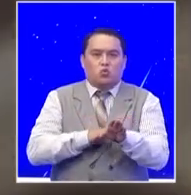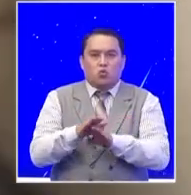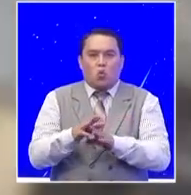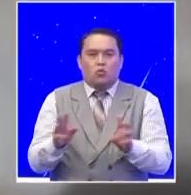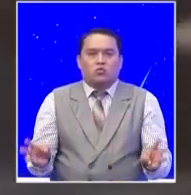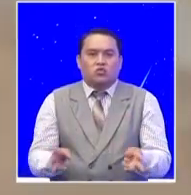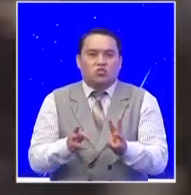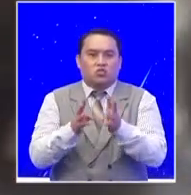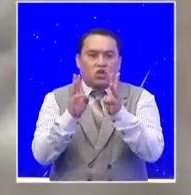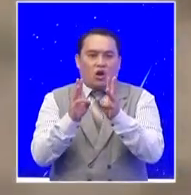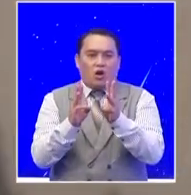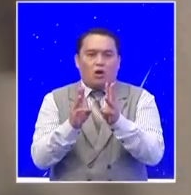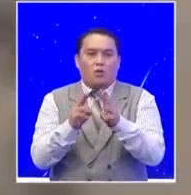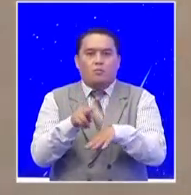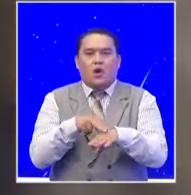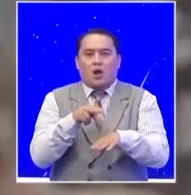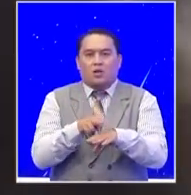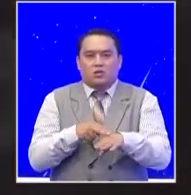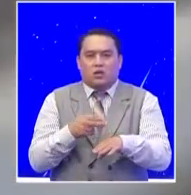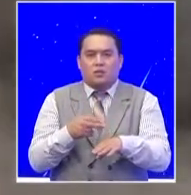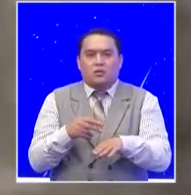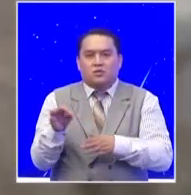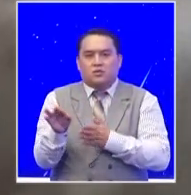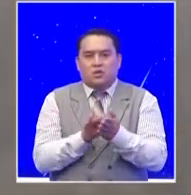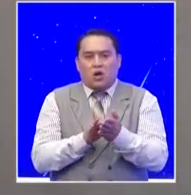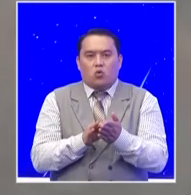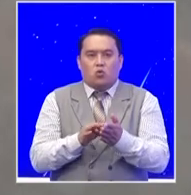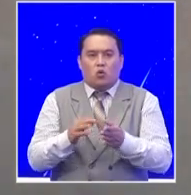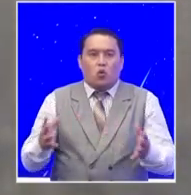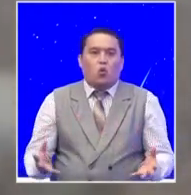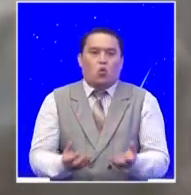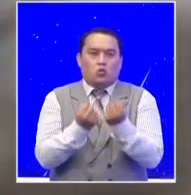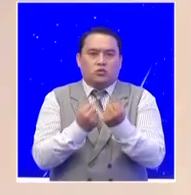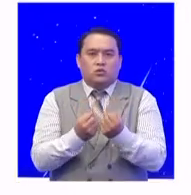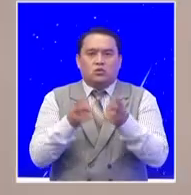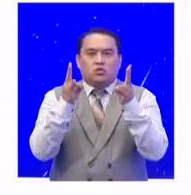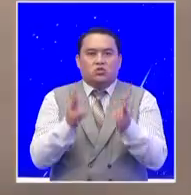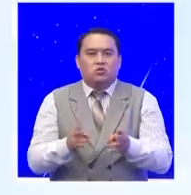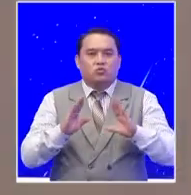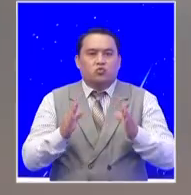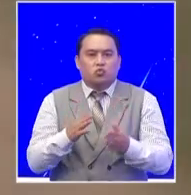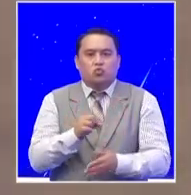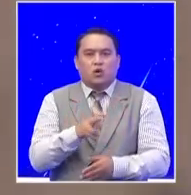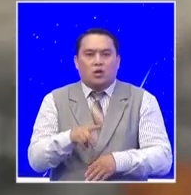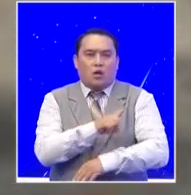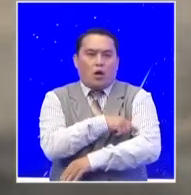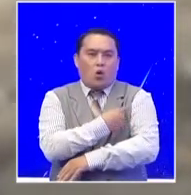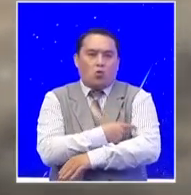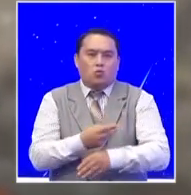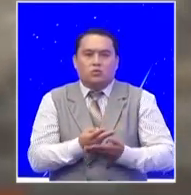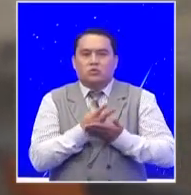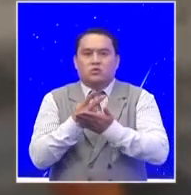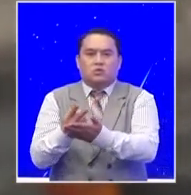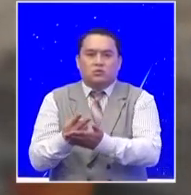жанған. Жарылыс боларын болжаған полиция қызметкерлері бірден жүргізушіні құтқарыпты. Зардап шеккендер ұшырал ауруханасына